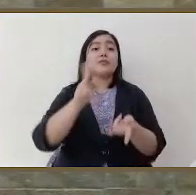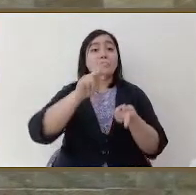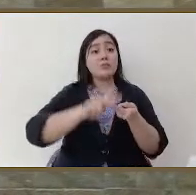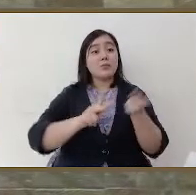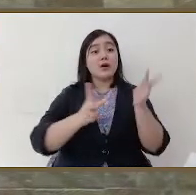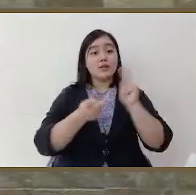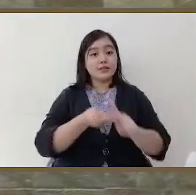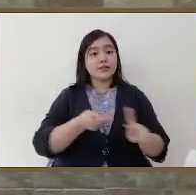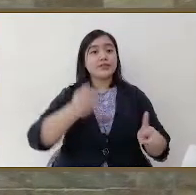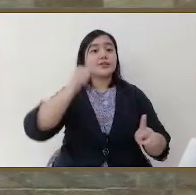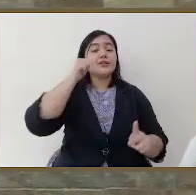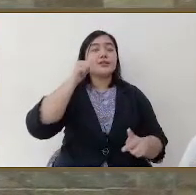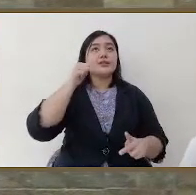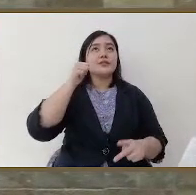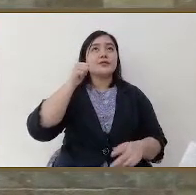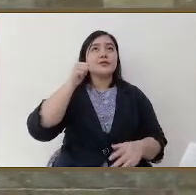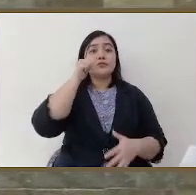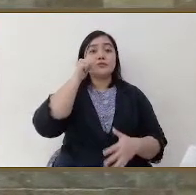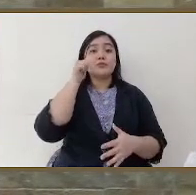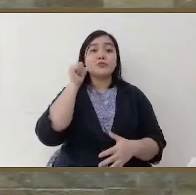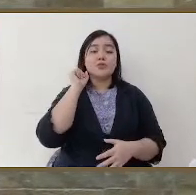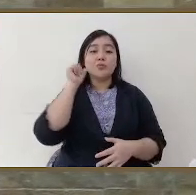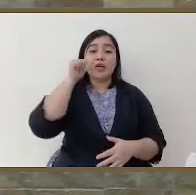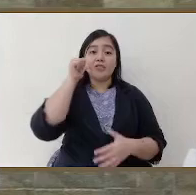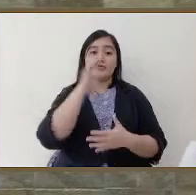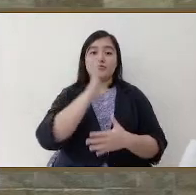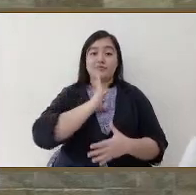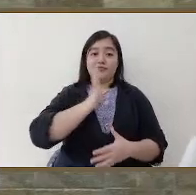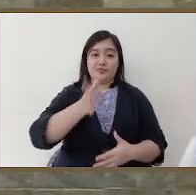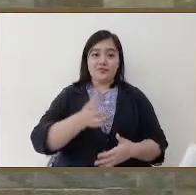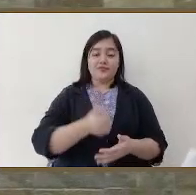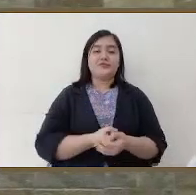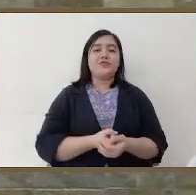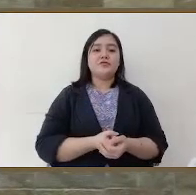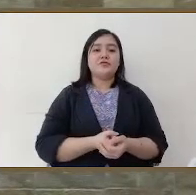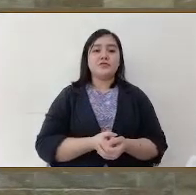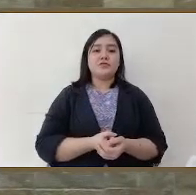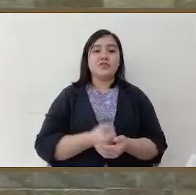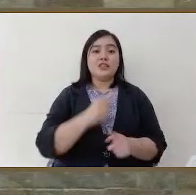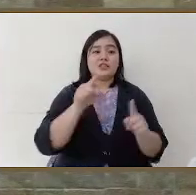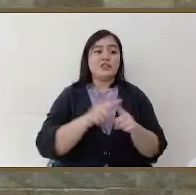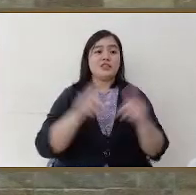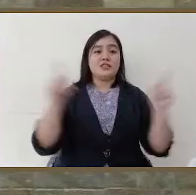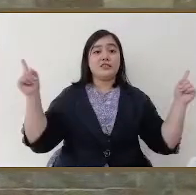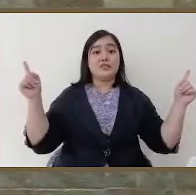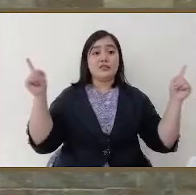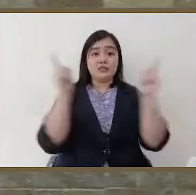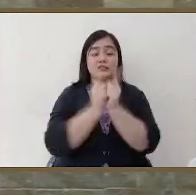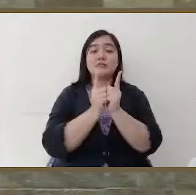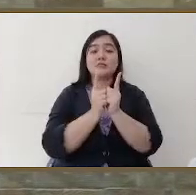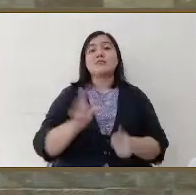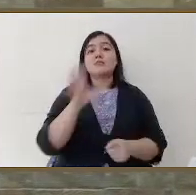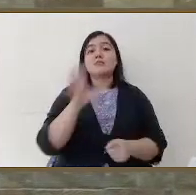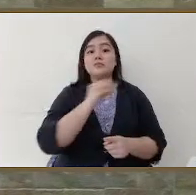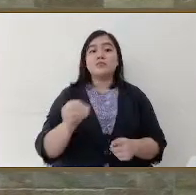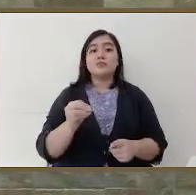siyang womb na doon mapuform ang isang kasisiyahan mo. But let me tell you